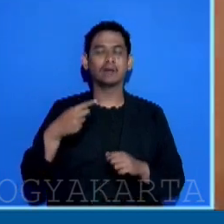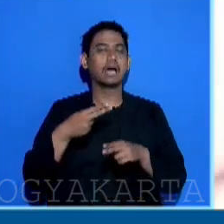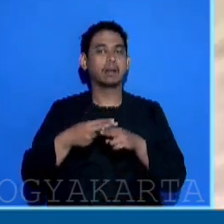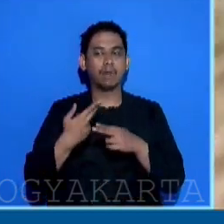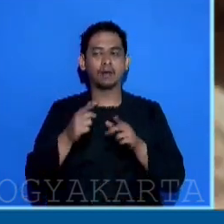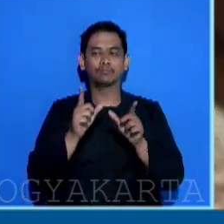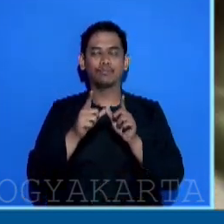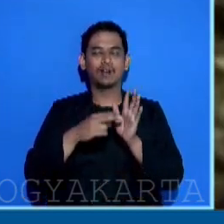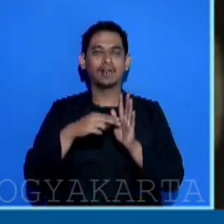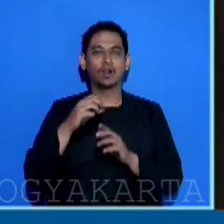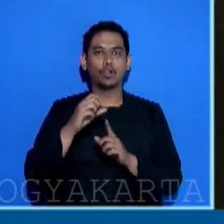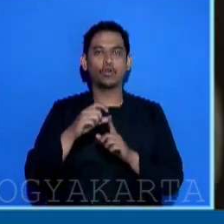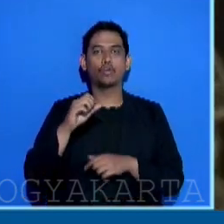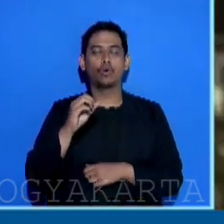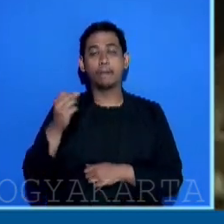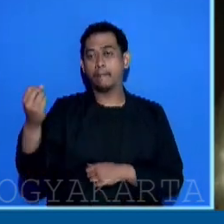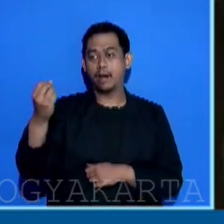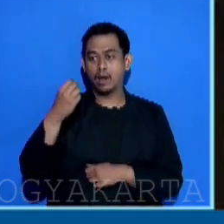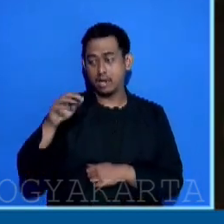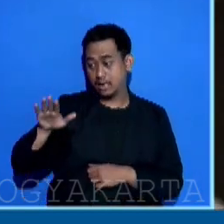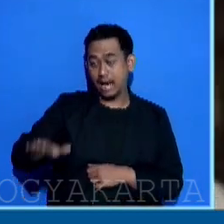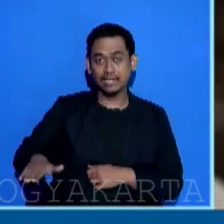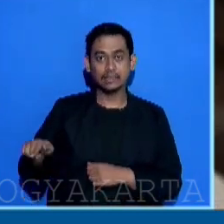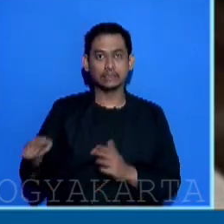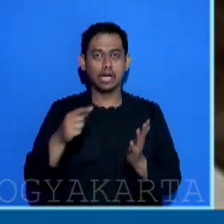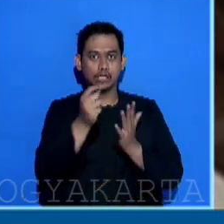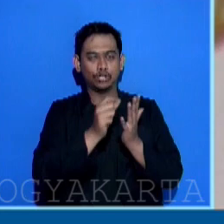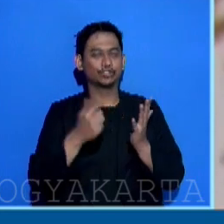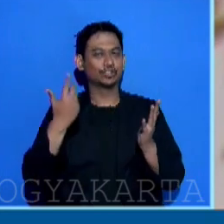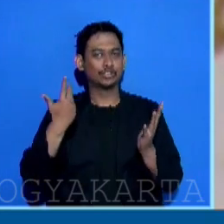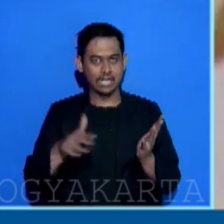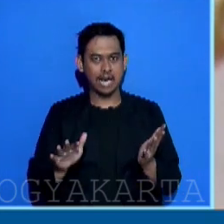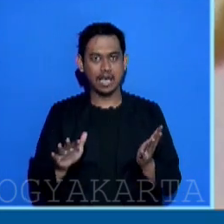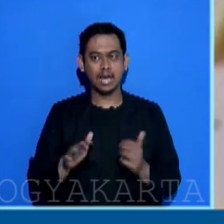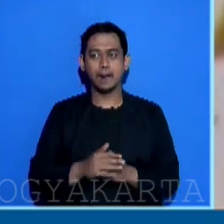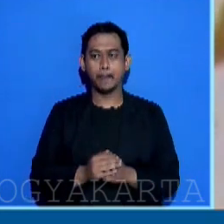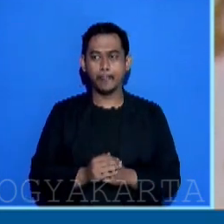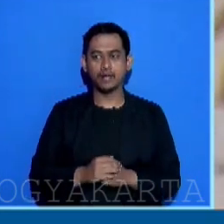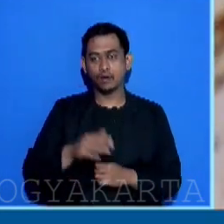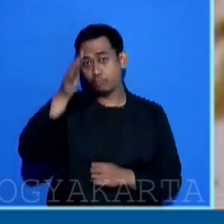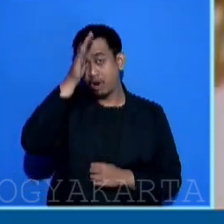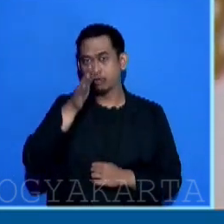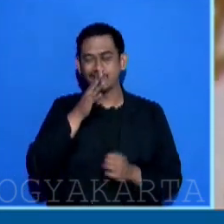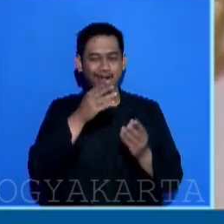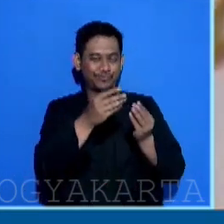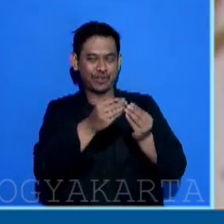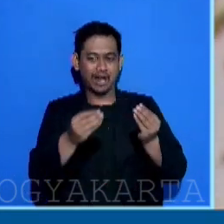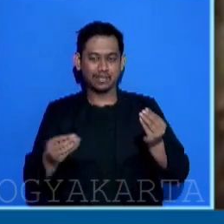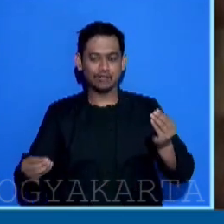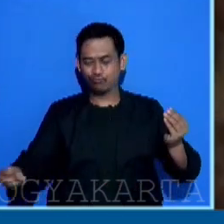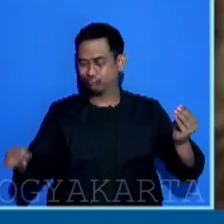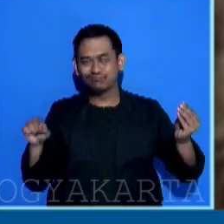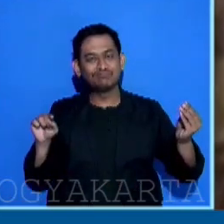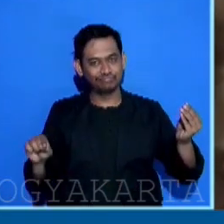Wiwit piyambakipun tasih Alit kaprigelan batik Menik dipunucalaken saking tiyang sepuhipun ingkang dipun warisaken Kani runtumurun